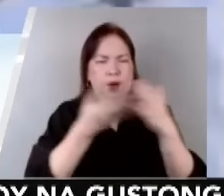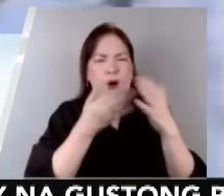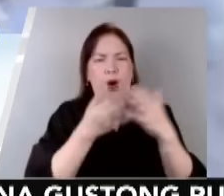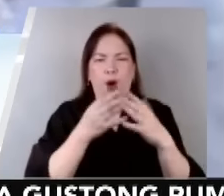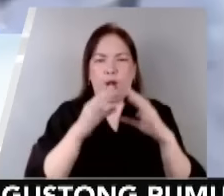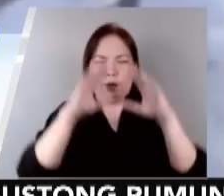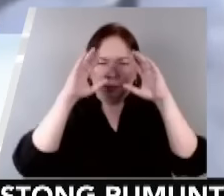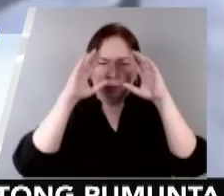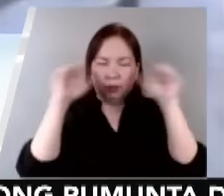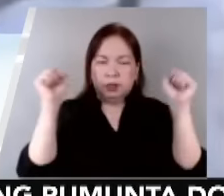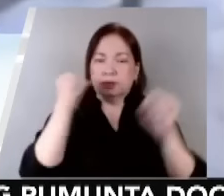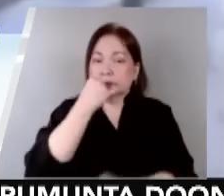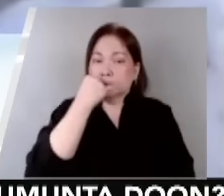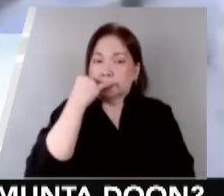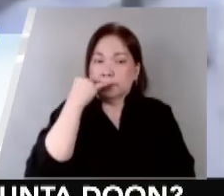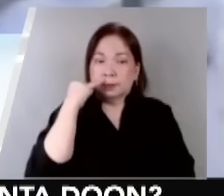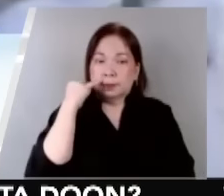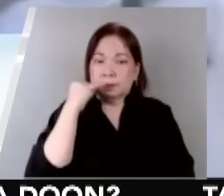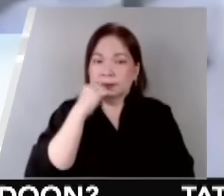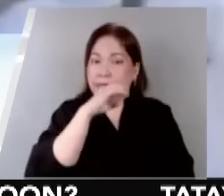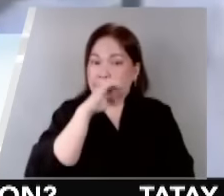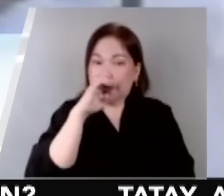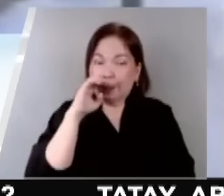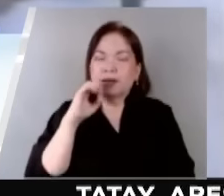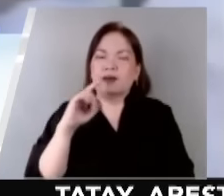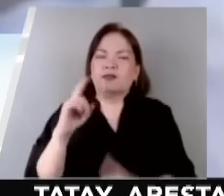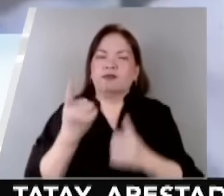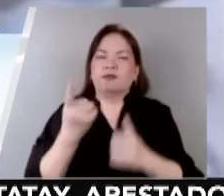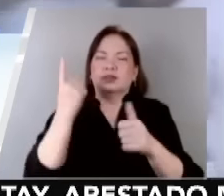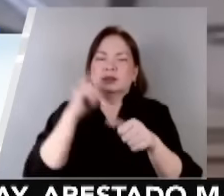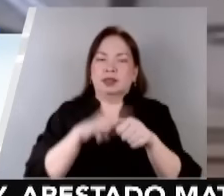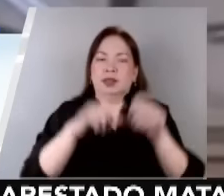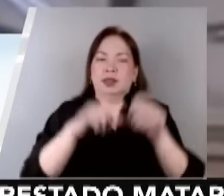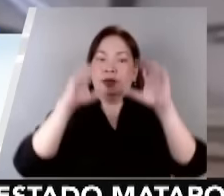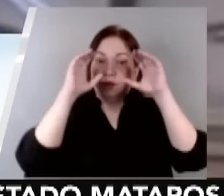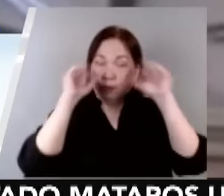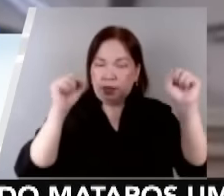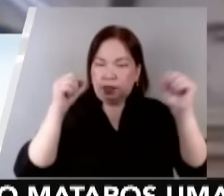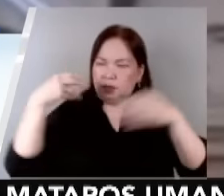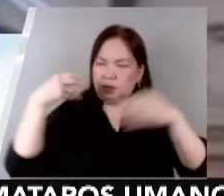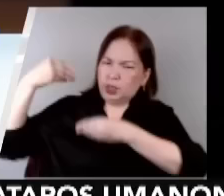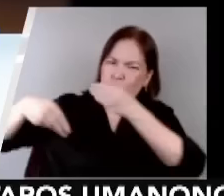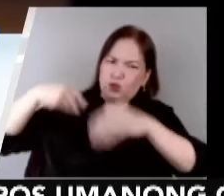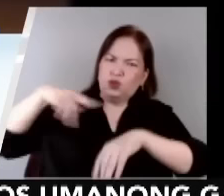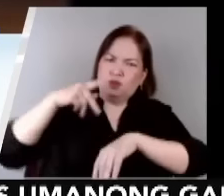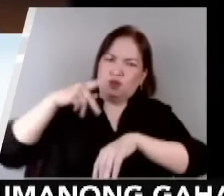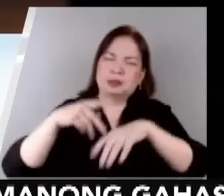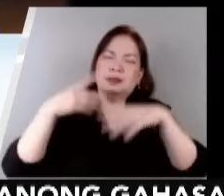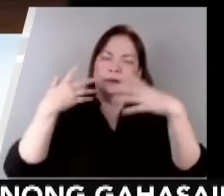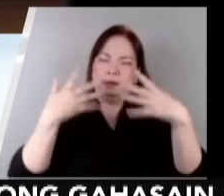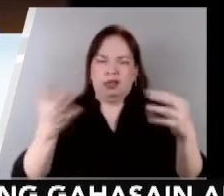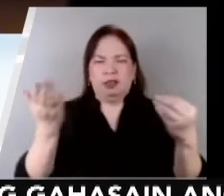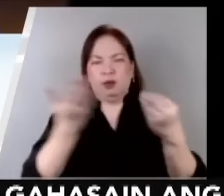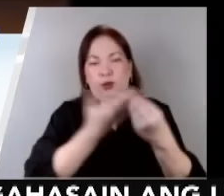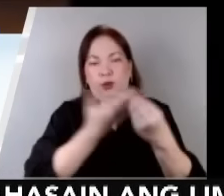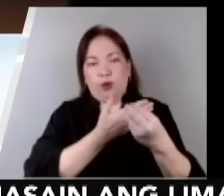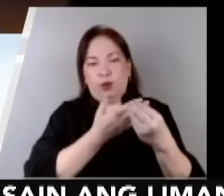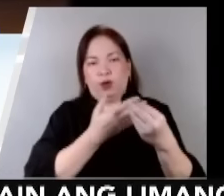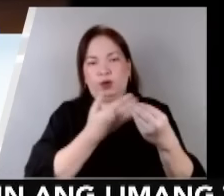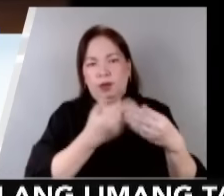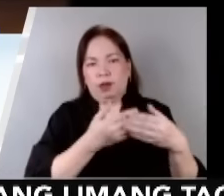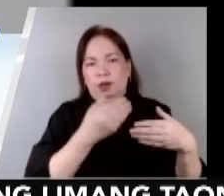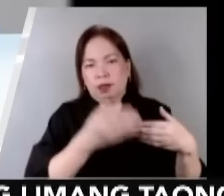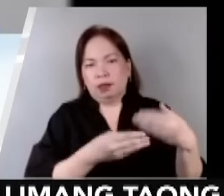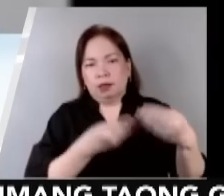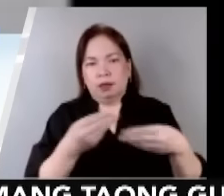Ejercito Estrada ang naging kauna-unahang pangulo sa kasaysayan ng Pilipinas na na-impeach. Gumulong pa ang kanyang impeachment trial